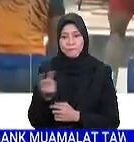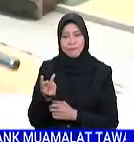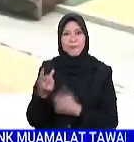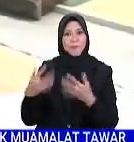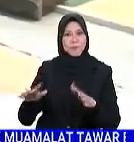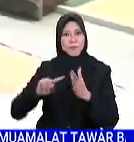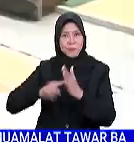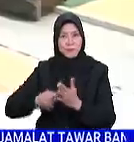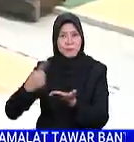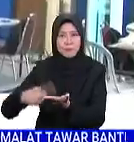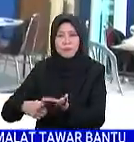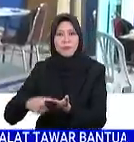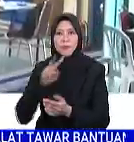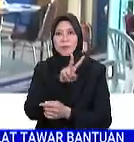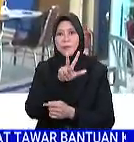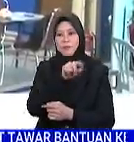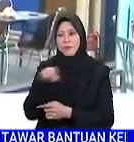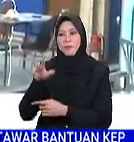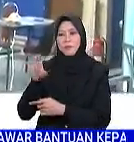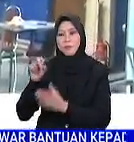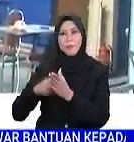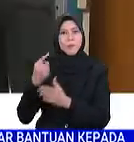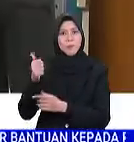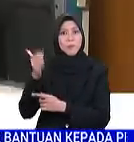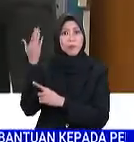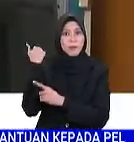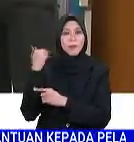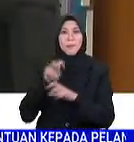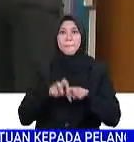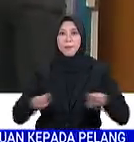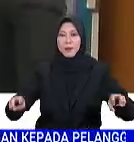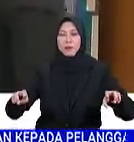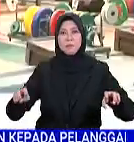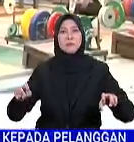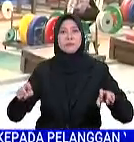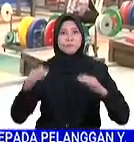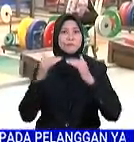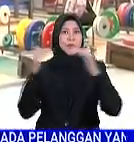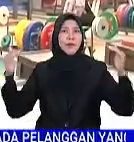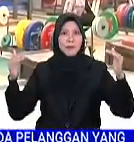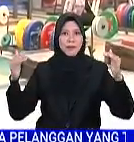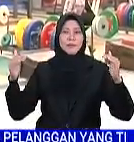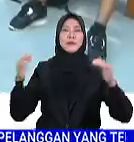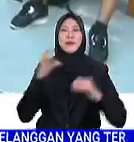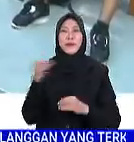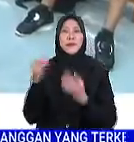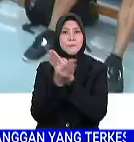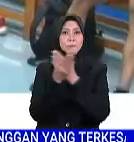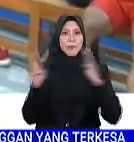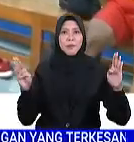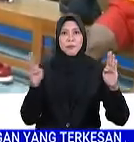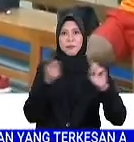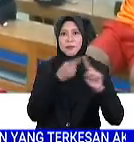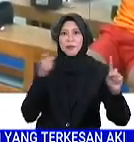telah berlangsung pada 23 dan 30 Oktober lalu yang melibatkan panel pendengaran yang adil, saksama dan bebas